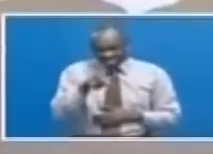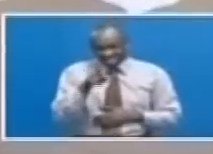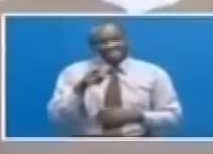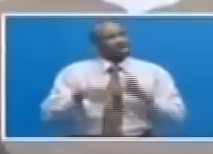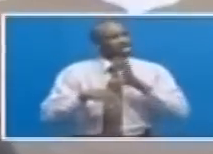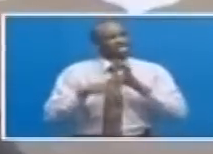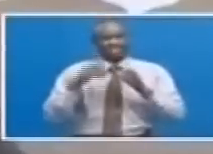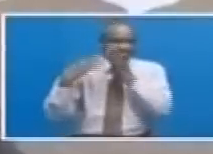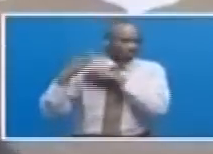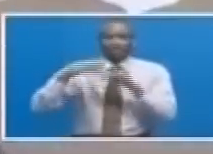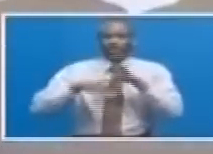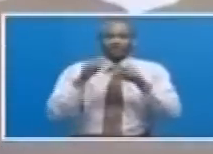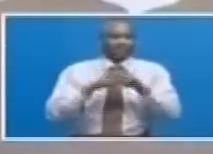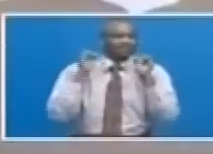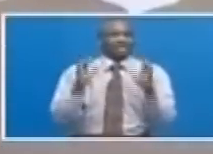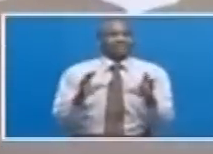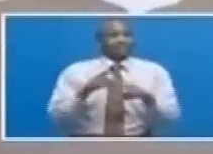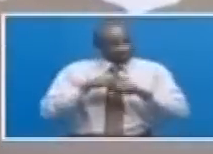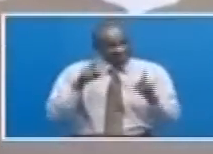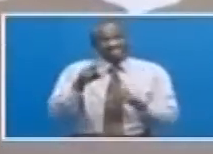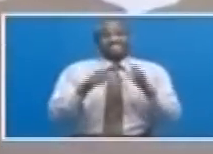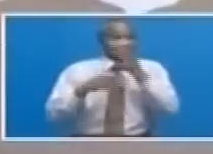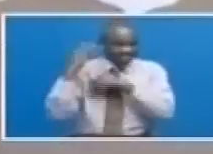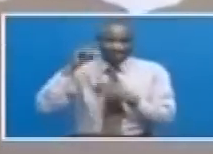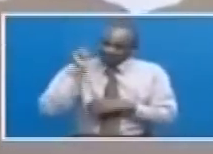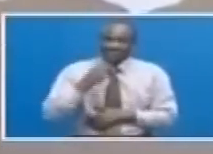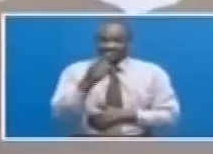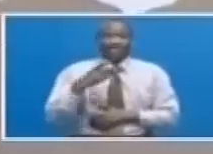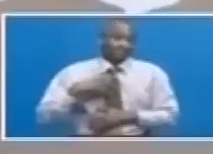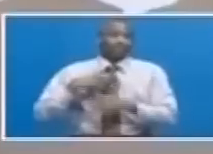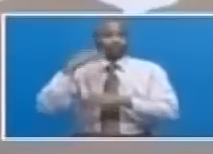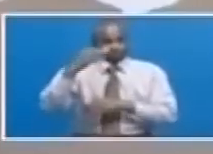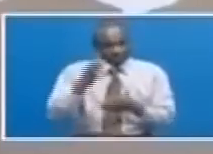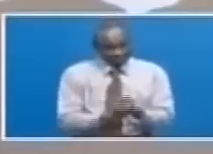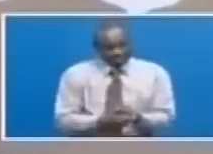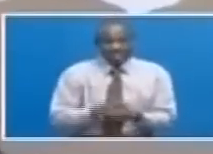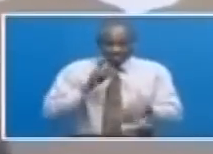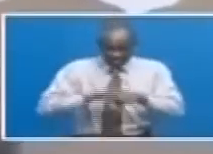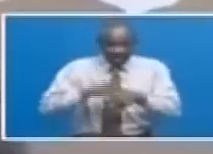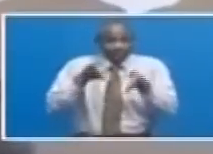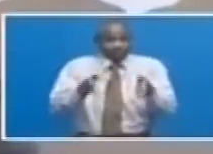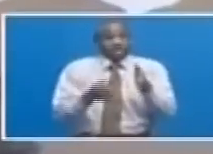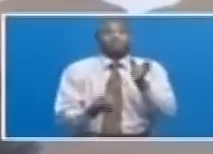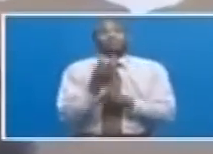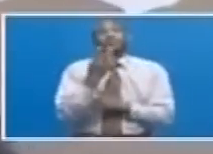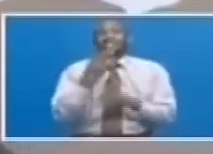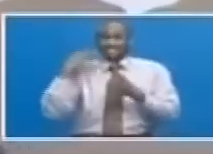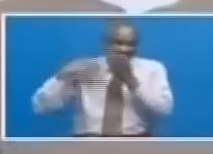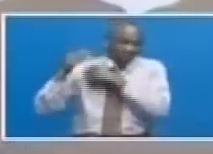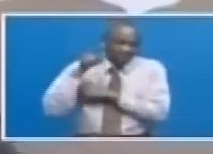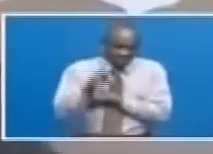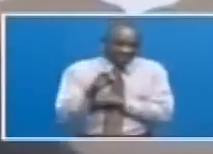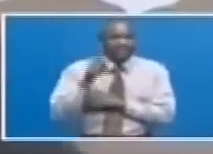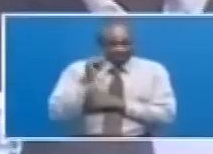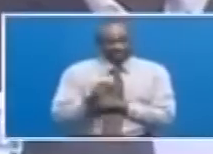history, but it is a history that needs to be told, and as we are doing today, a history that needs to